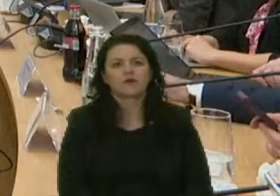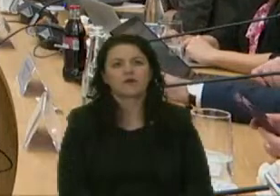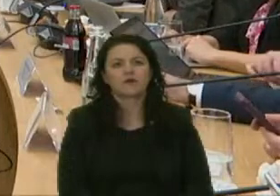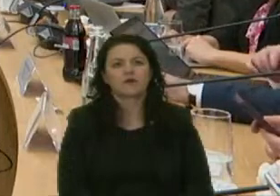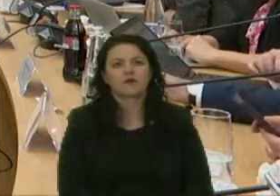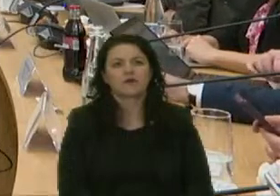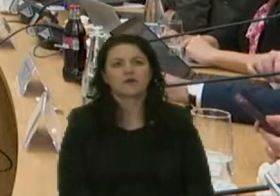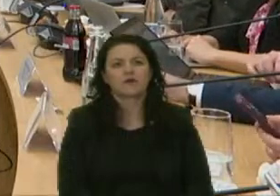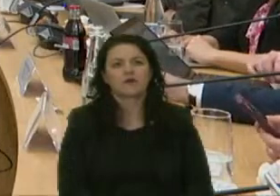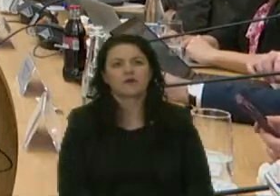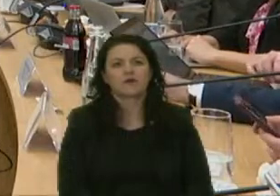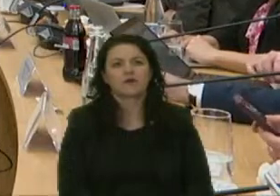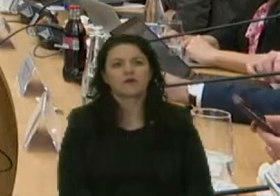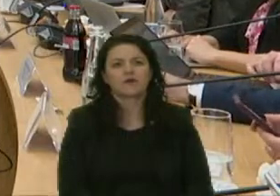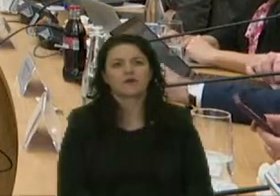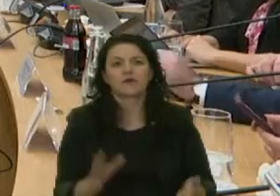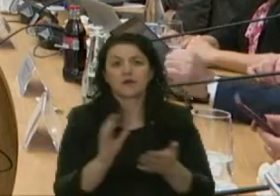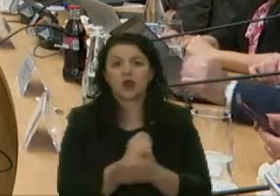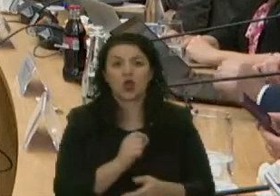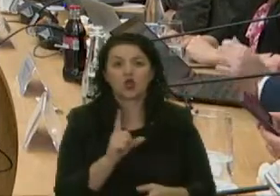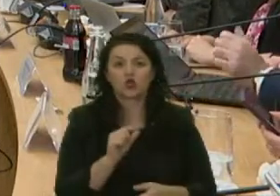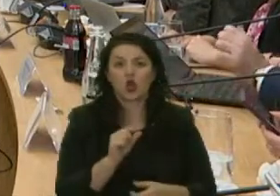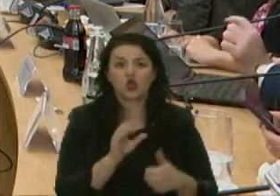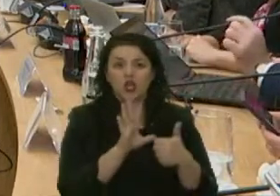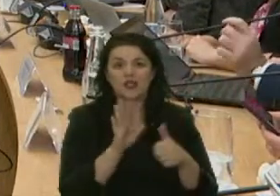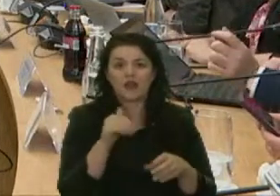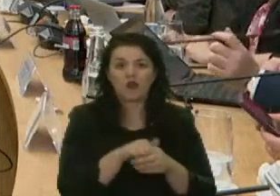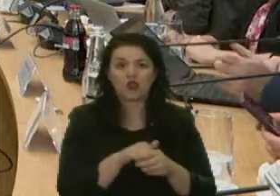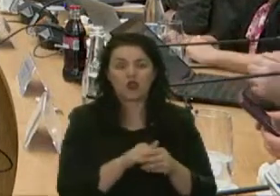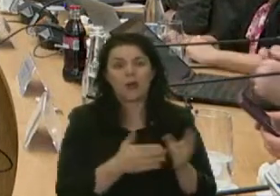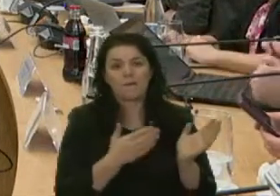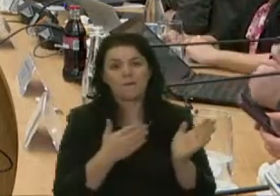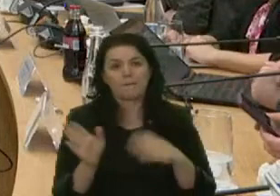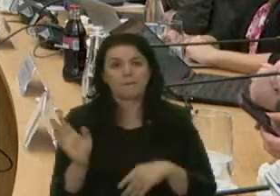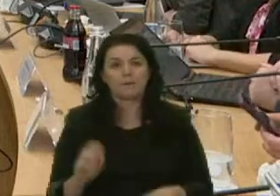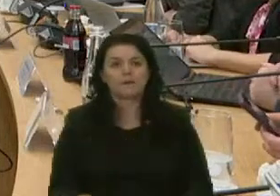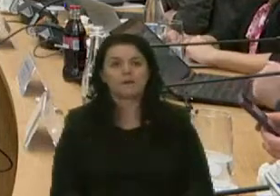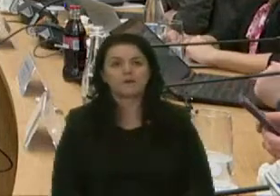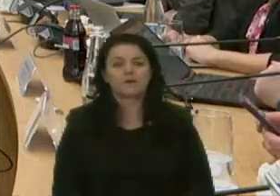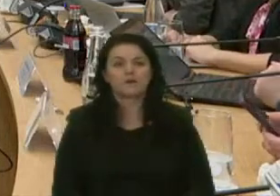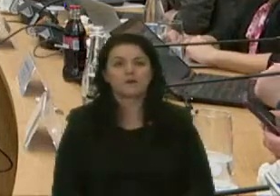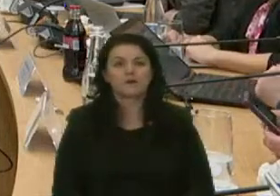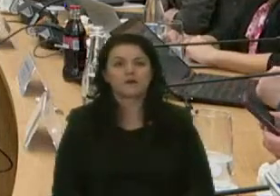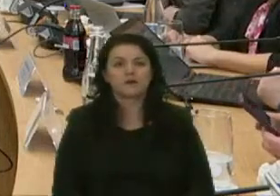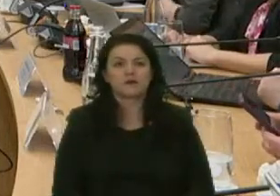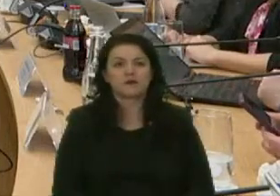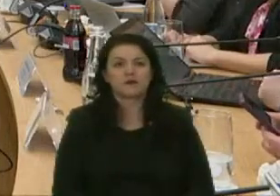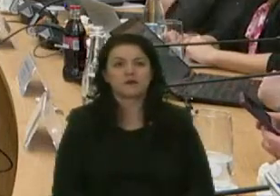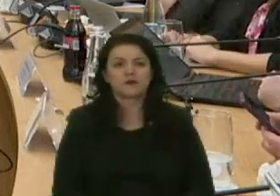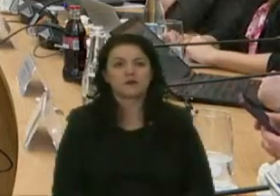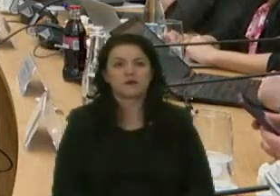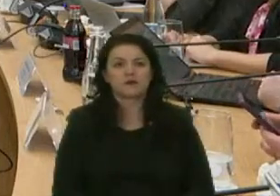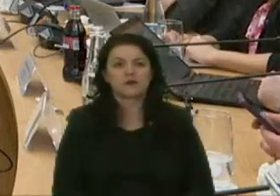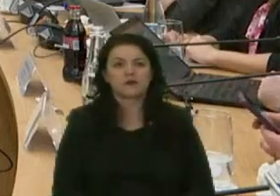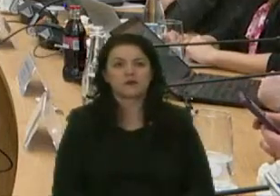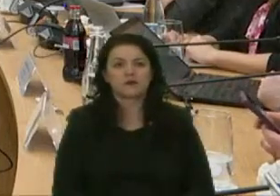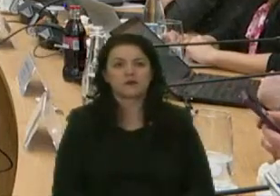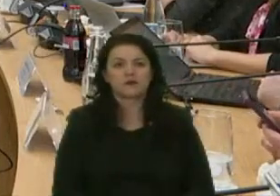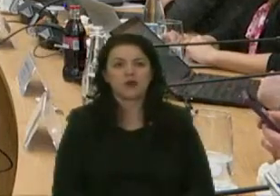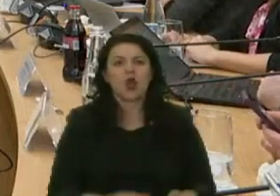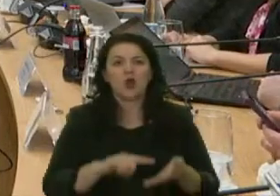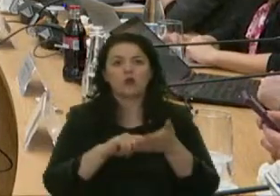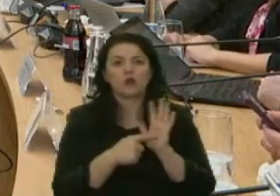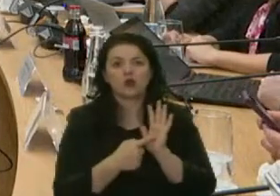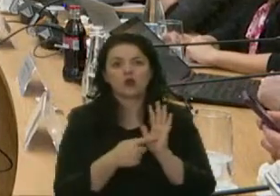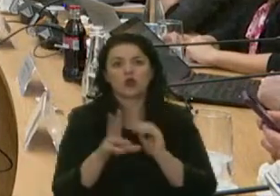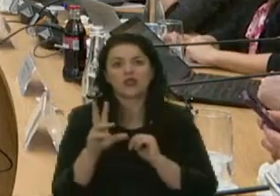30 Proiectul a trecut cu 26 de voturi începând cu punctul 31 cvorumul de ședințe va fi de 27 punctul